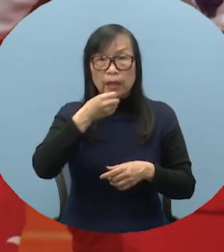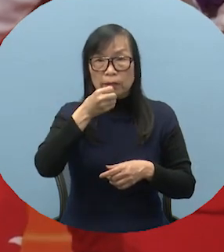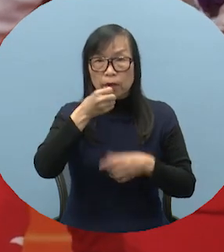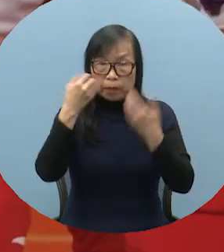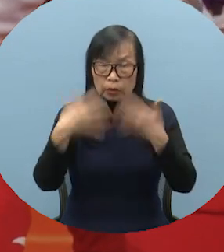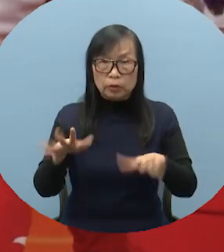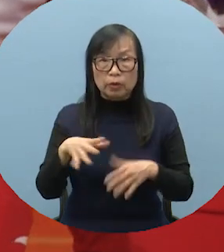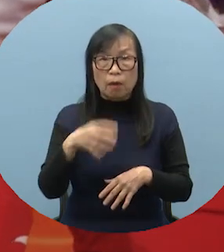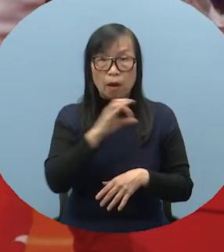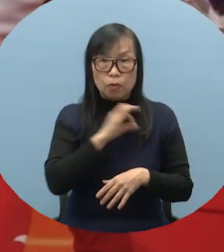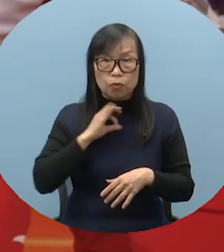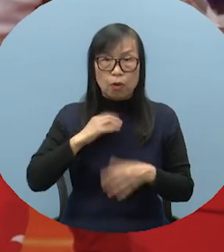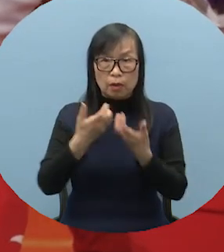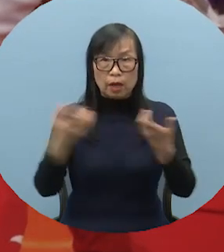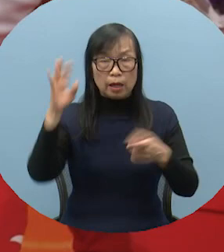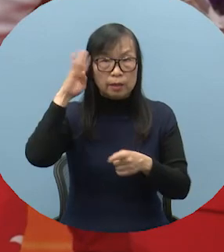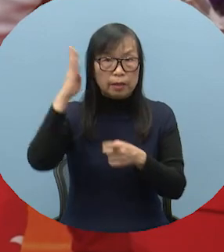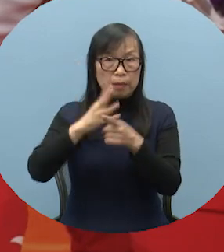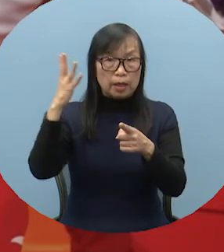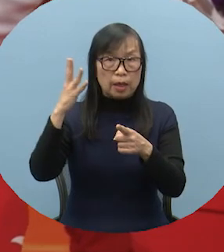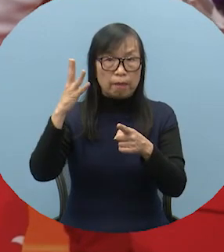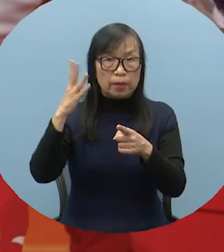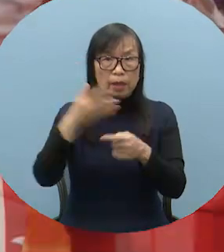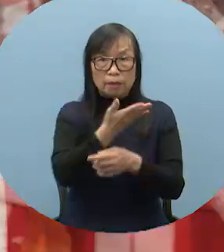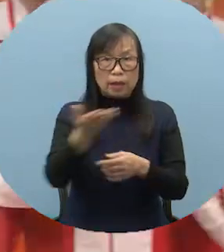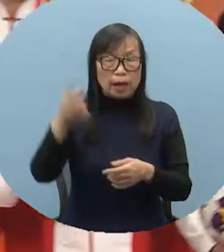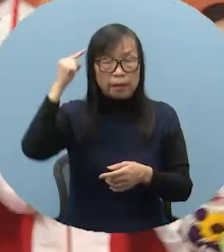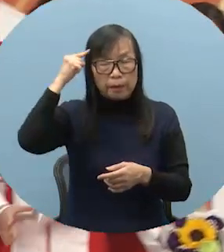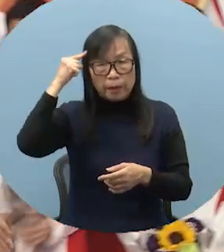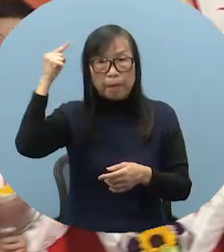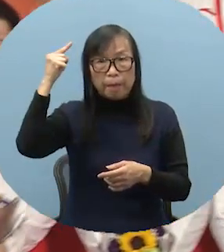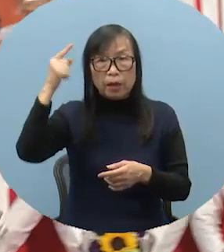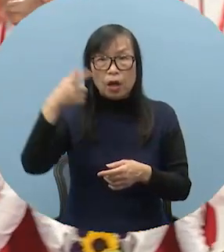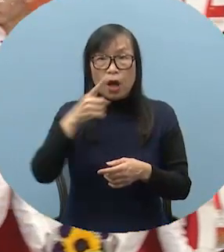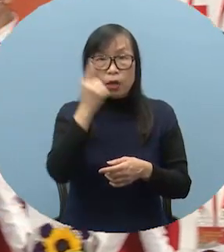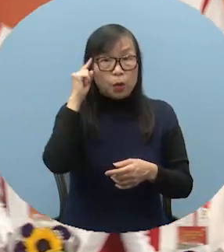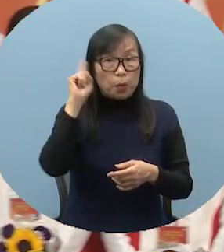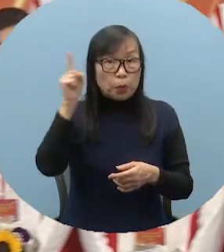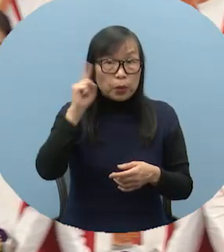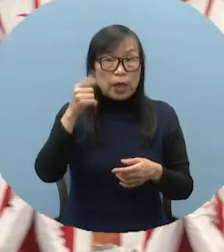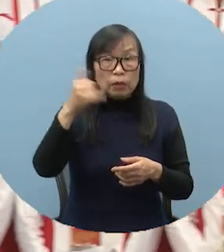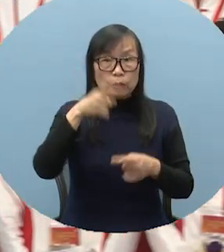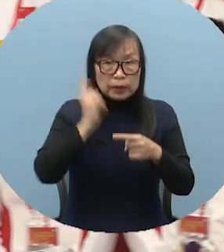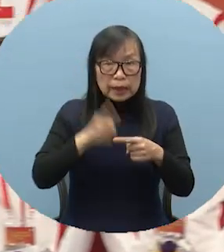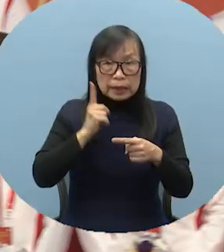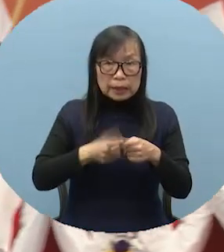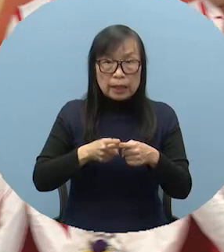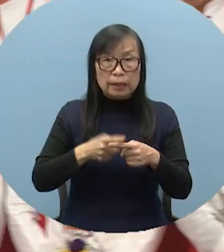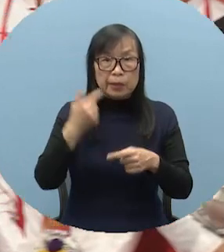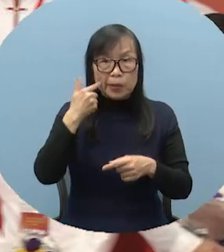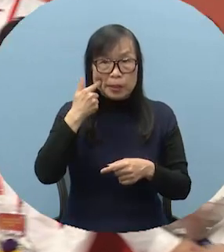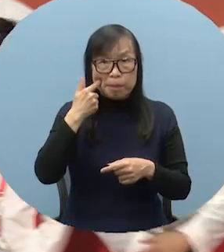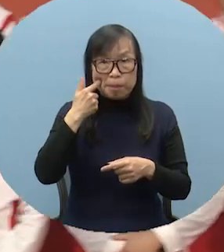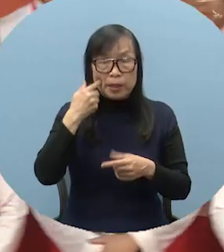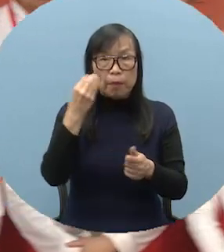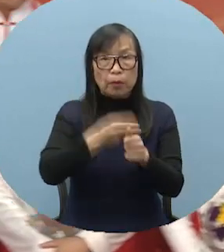珠海隔离14天的。大家可以想象，对于每日都要很认真、很严肃去培